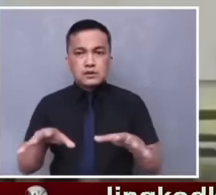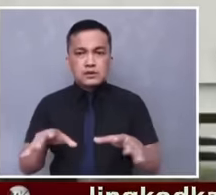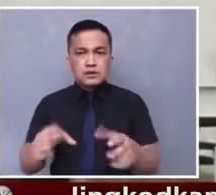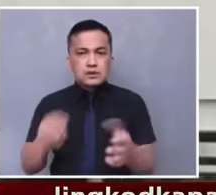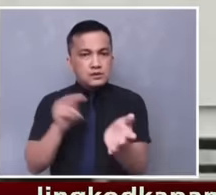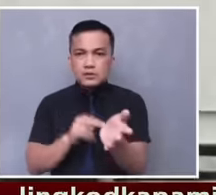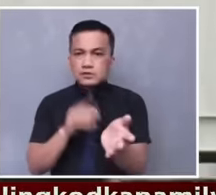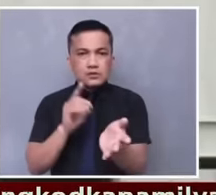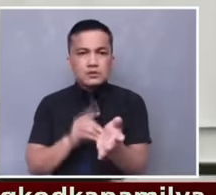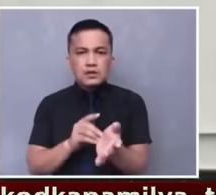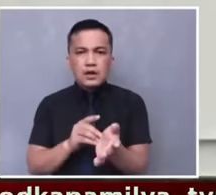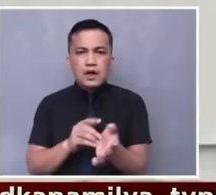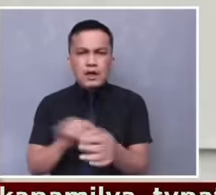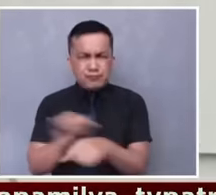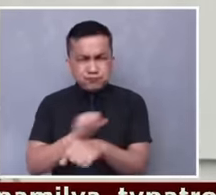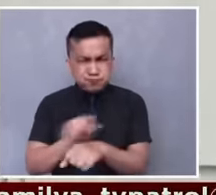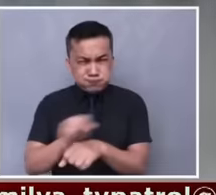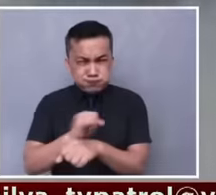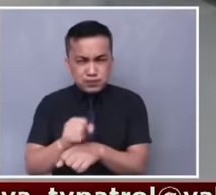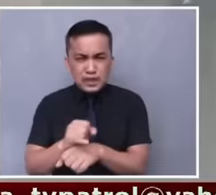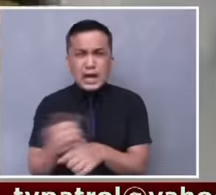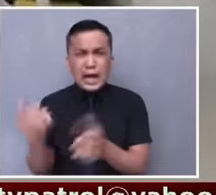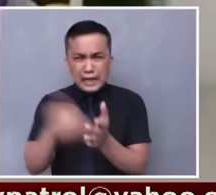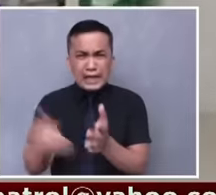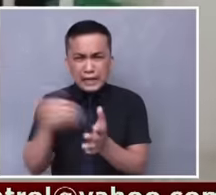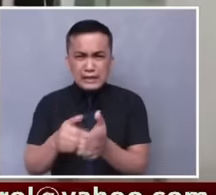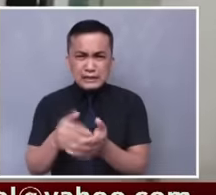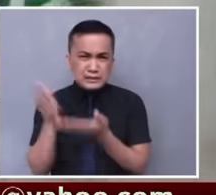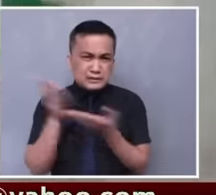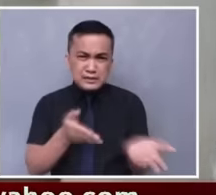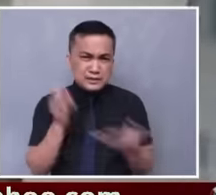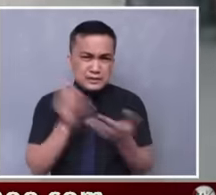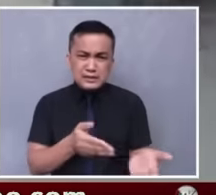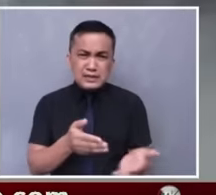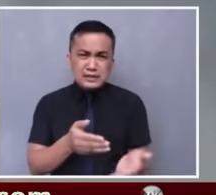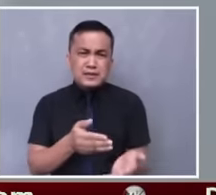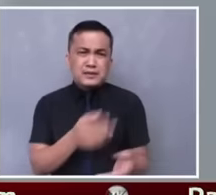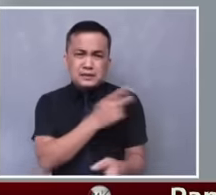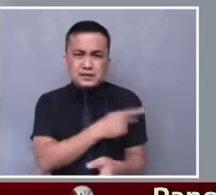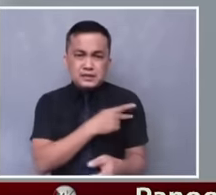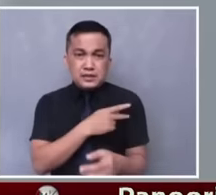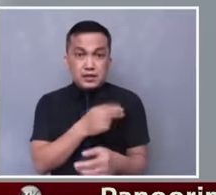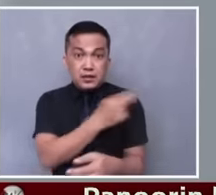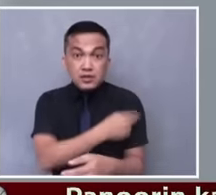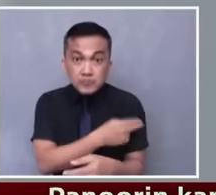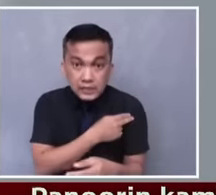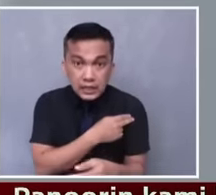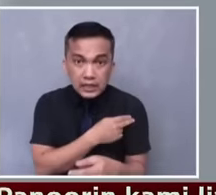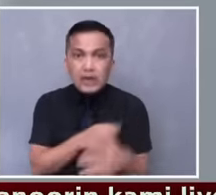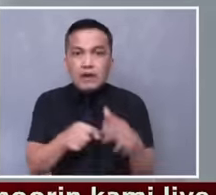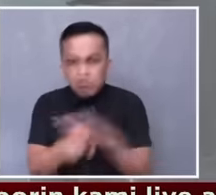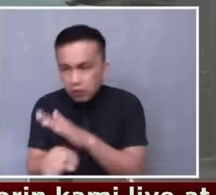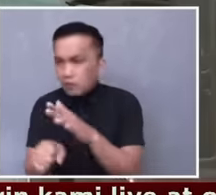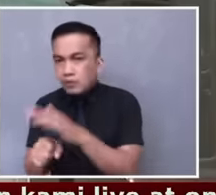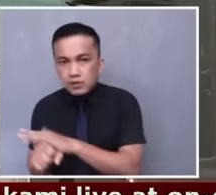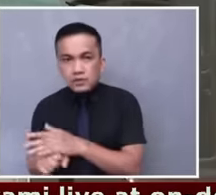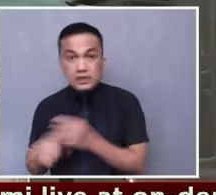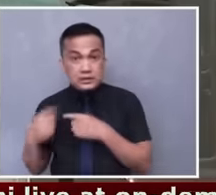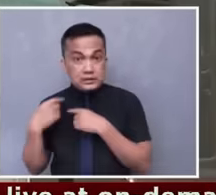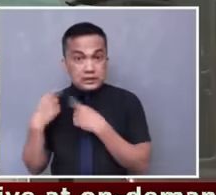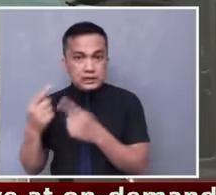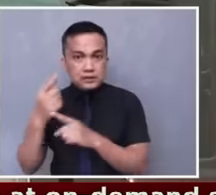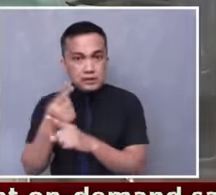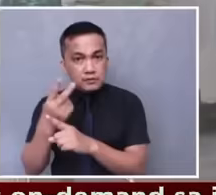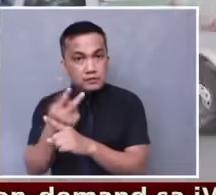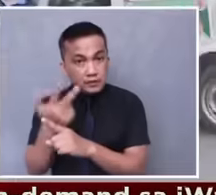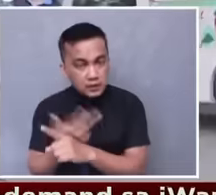worker, sunod-sunod ang pagdating ng mga pasyente at punuan ang mga ospital. Pero sa nakalipas na ilang buwan, ramdam umano